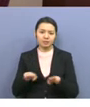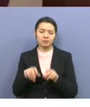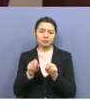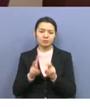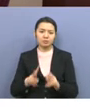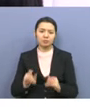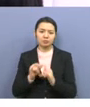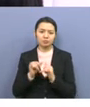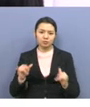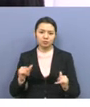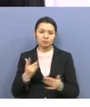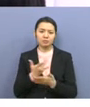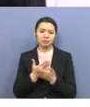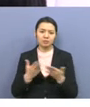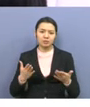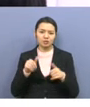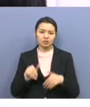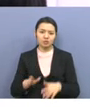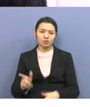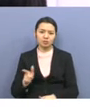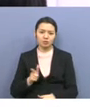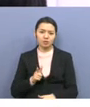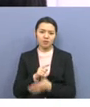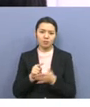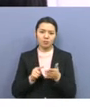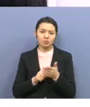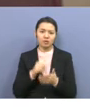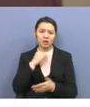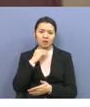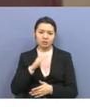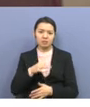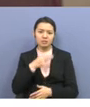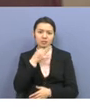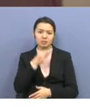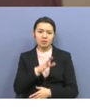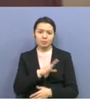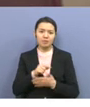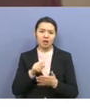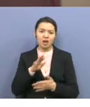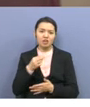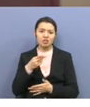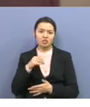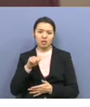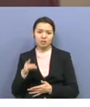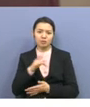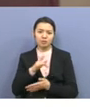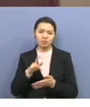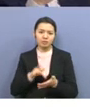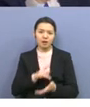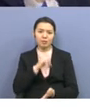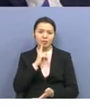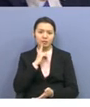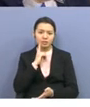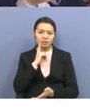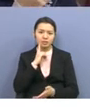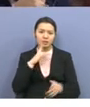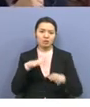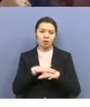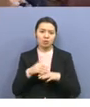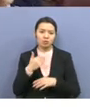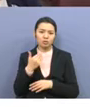дамытуға қатысты бірқатар шешімін күткен мәселелер жеткілікті көрінеді. Мәселен, Аршал ауданының орталығында жастар мен жергілікті